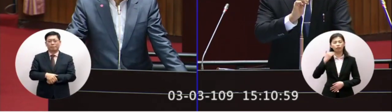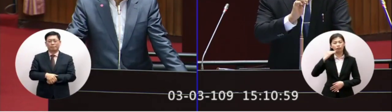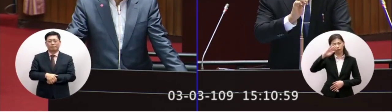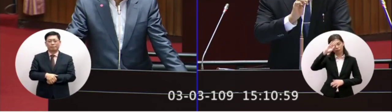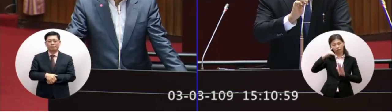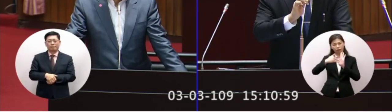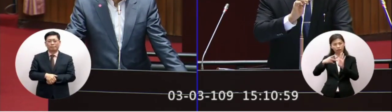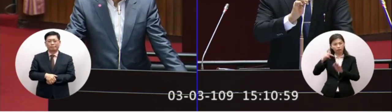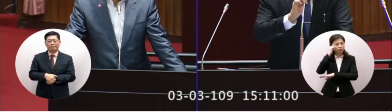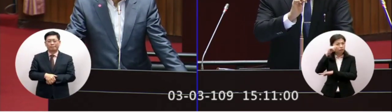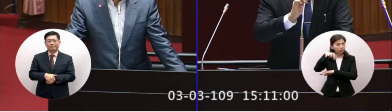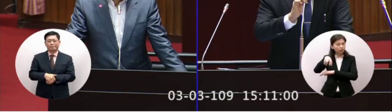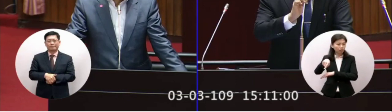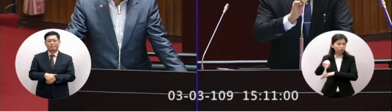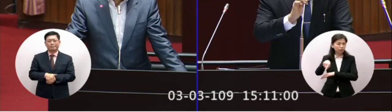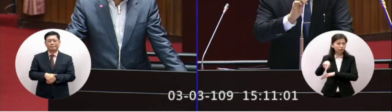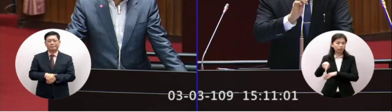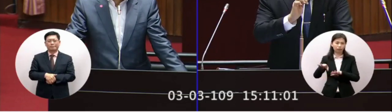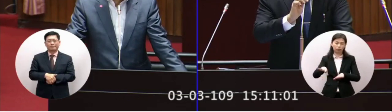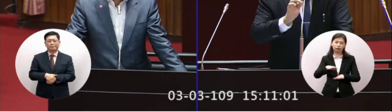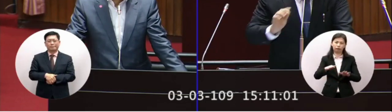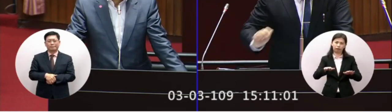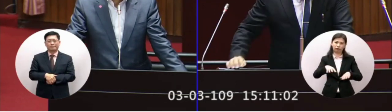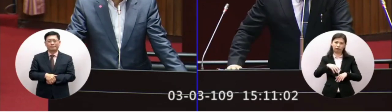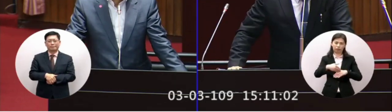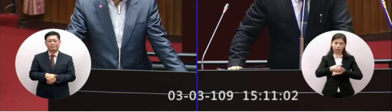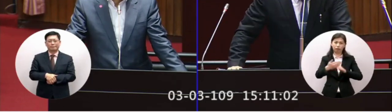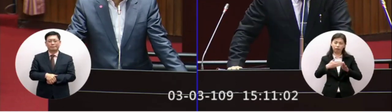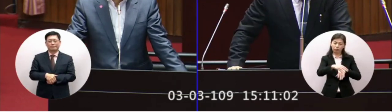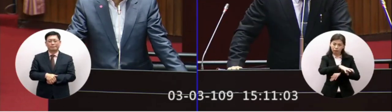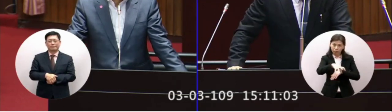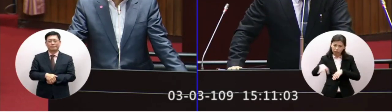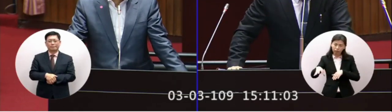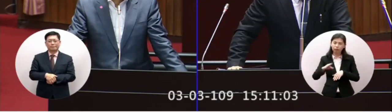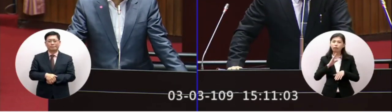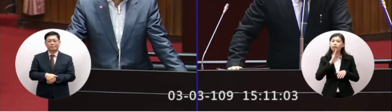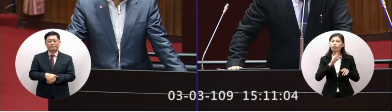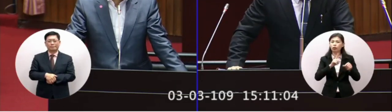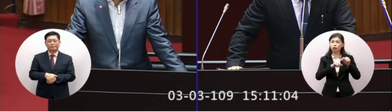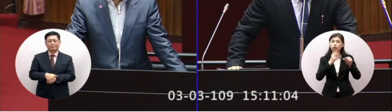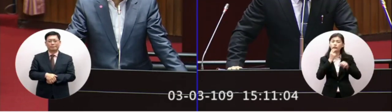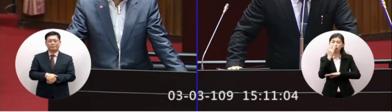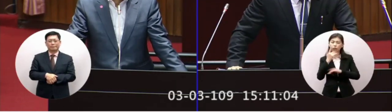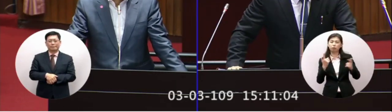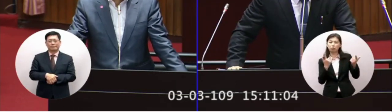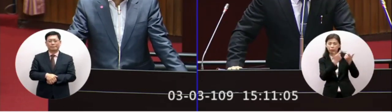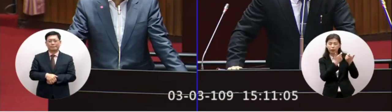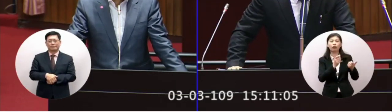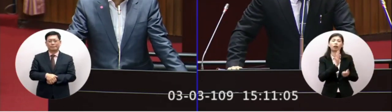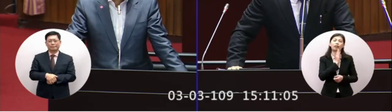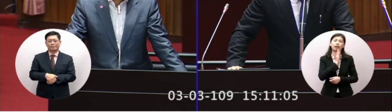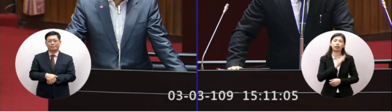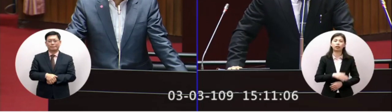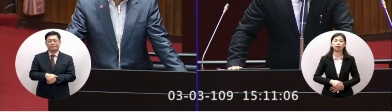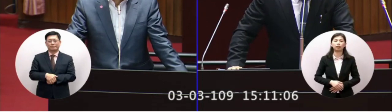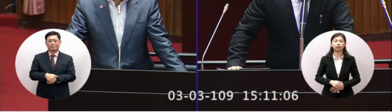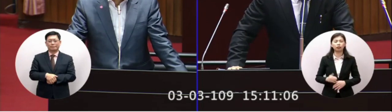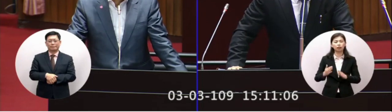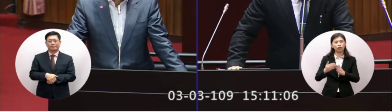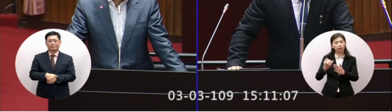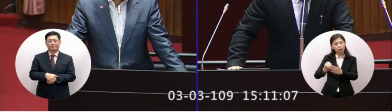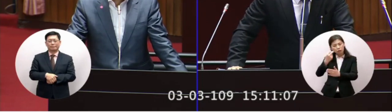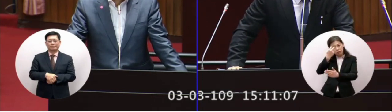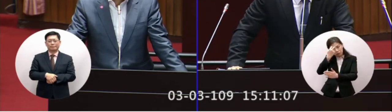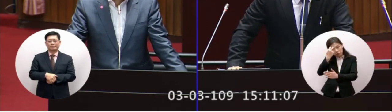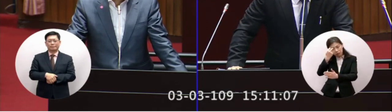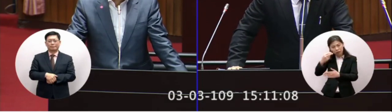中最重要是说，因为现在目前地方都是因应中央要求，地方政府提出居家检疫、居家隔离好了关怀服